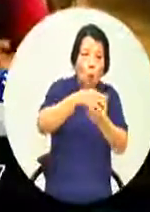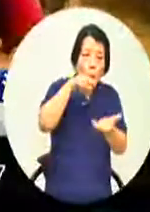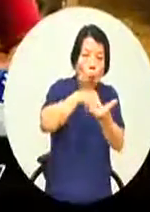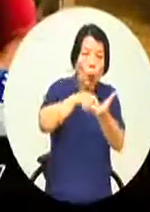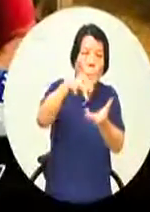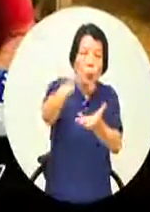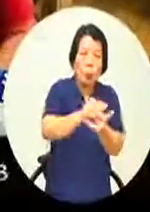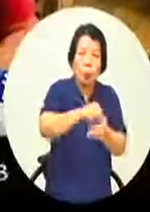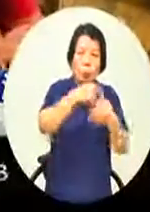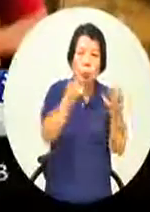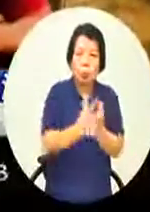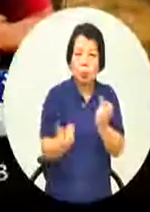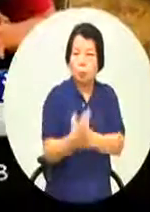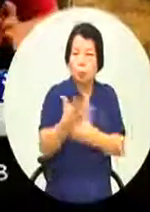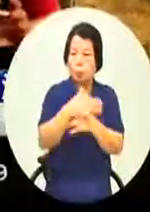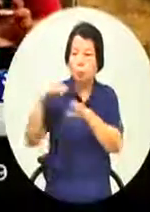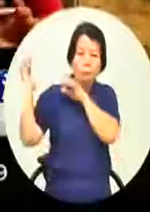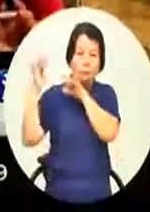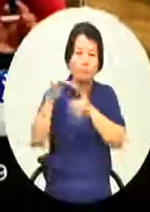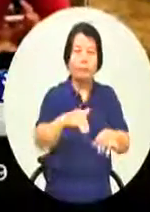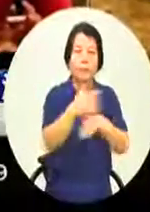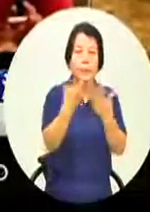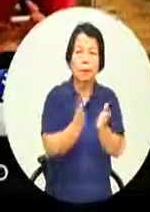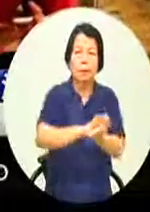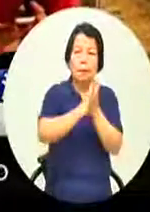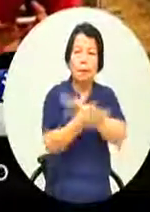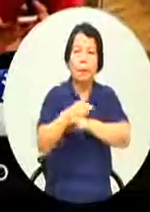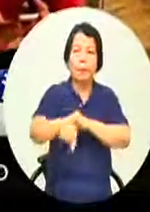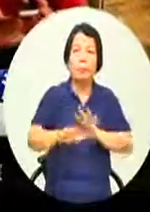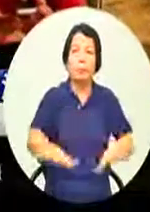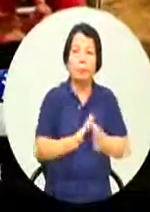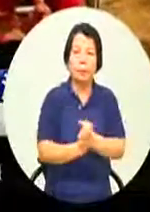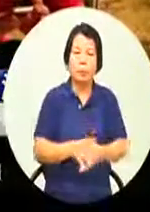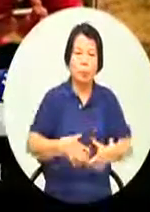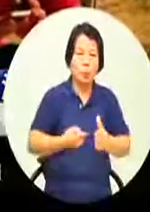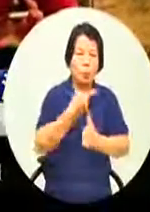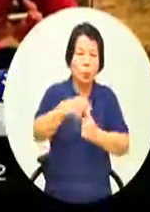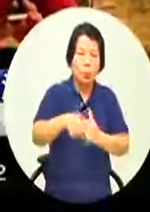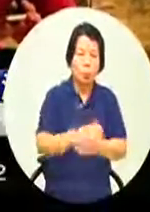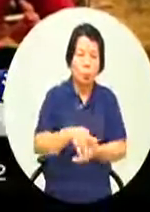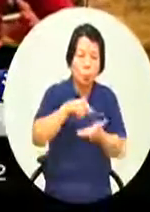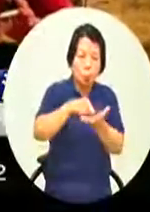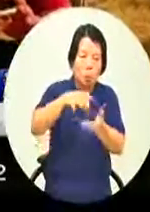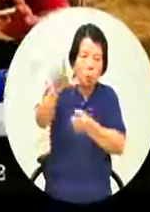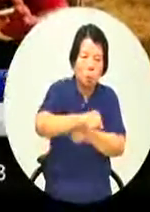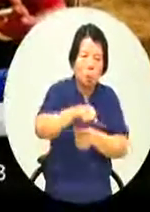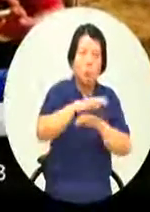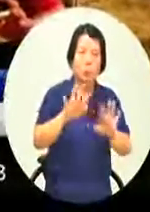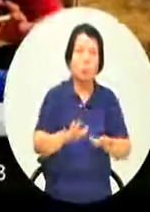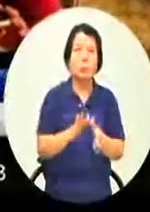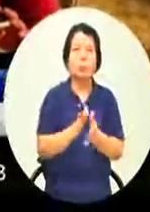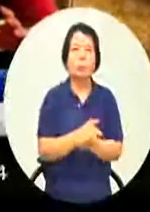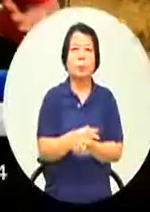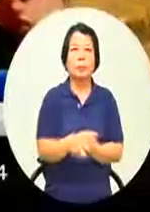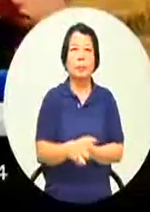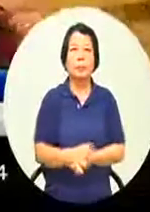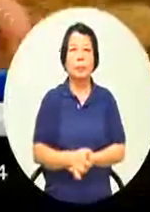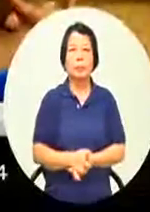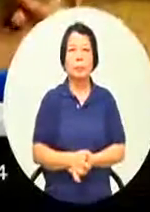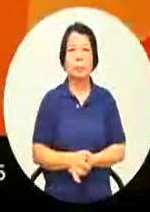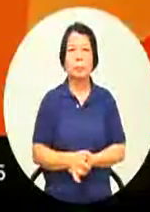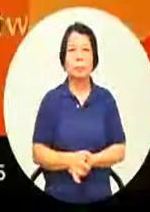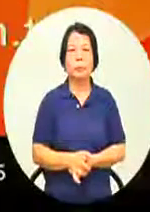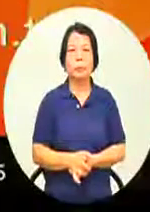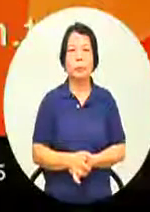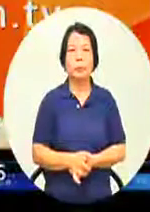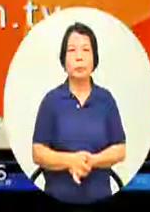落寞的观光景点，如今摇身一变，变成炙手可热的抓宝景点。TVBS 新闻李三胜、徐克成、宋佩文，高雄